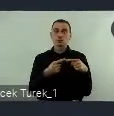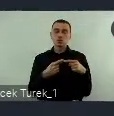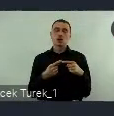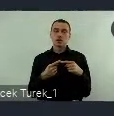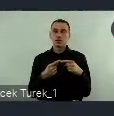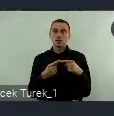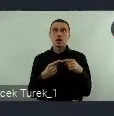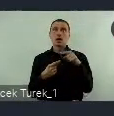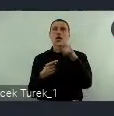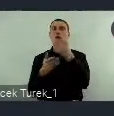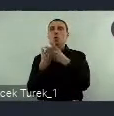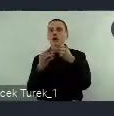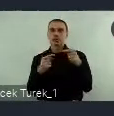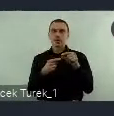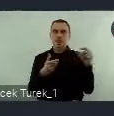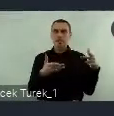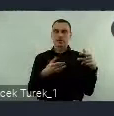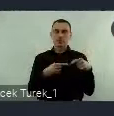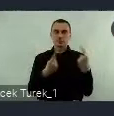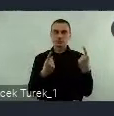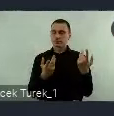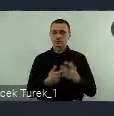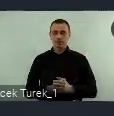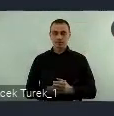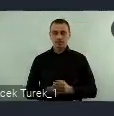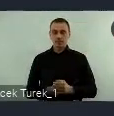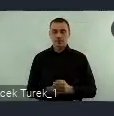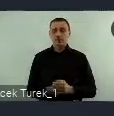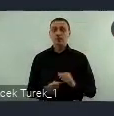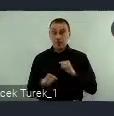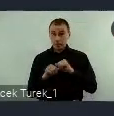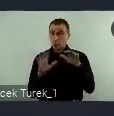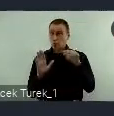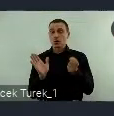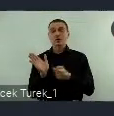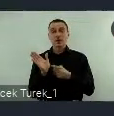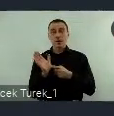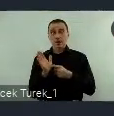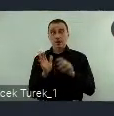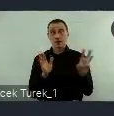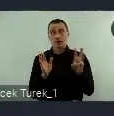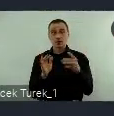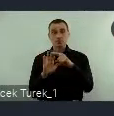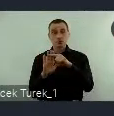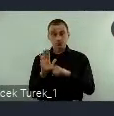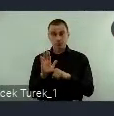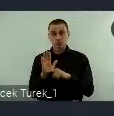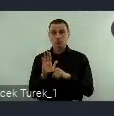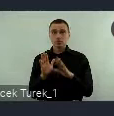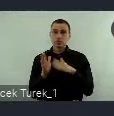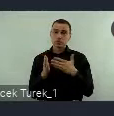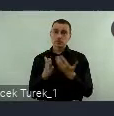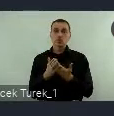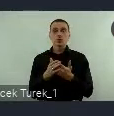wtedy byłby to dobry tekst alternatywny i tych wymagań jak widzicie sporo jak jest są wymagania dla nagrań tylko Audi albo